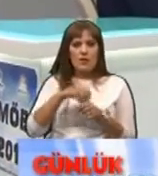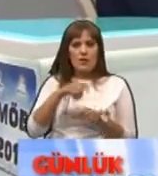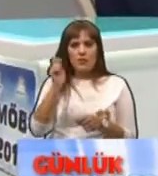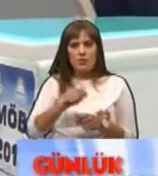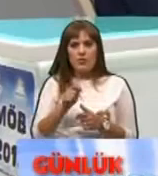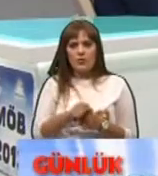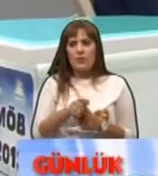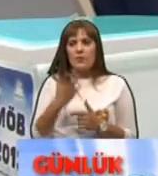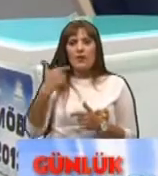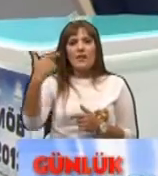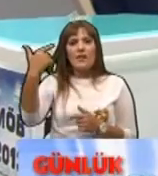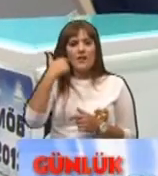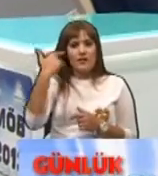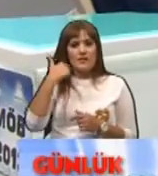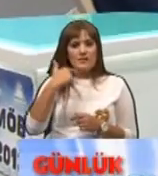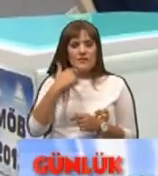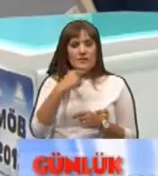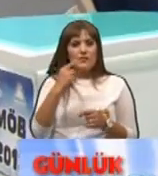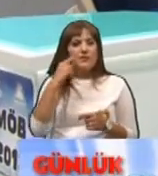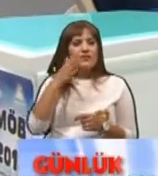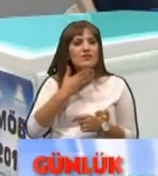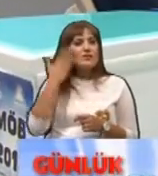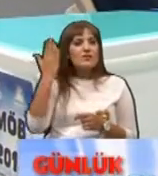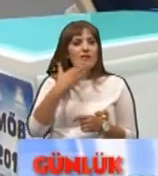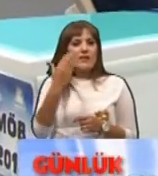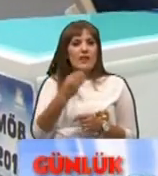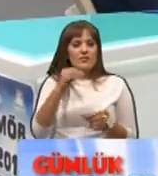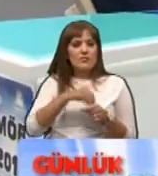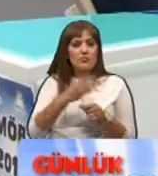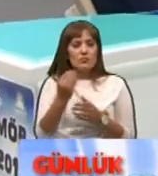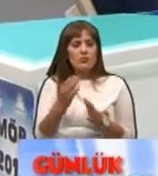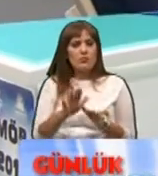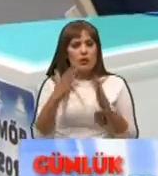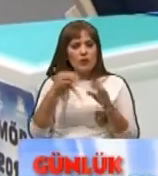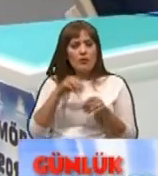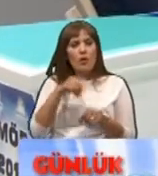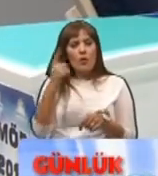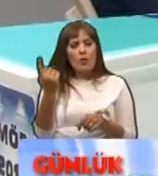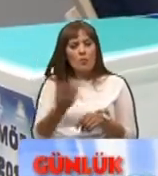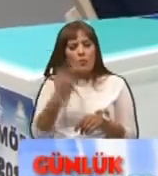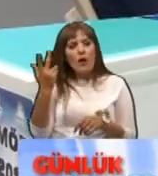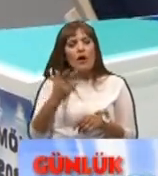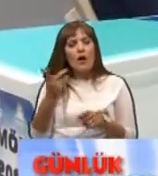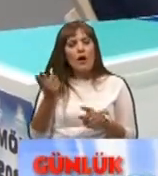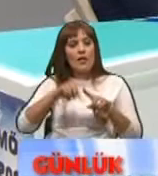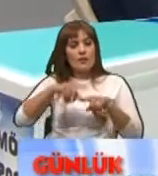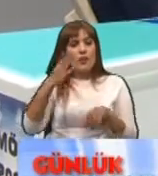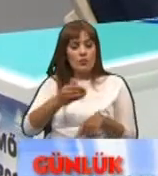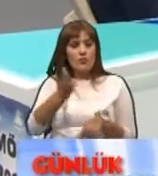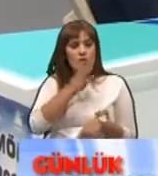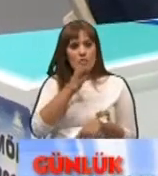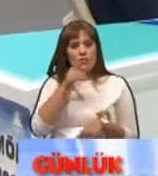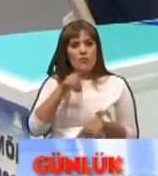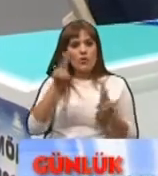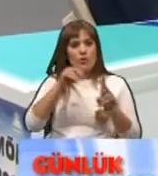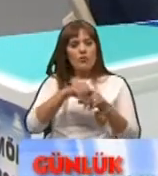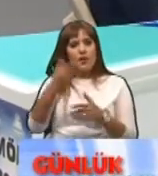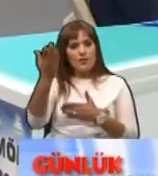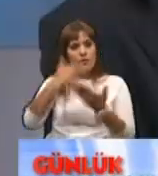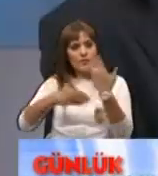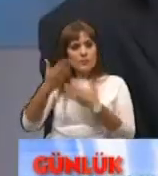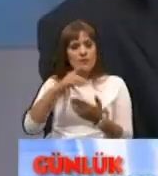Anladım. Peki bu lazerle cilt gençleştirme de aslında enteresan. O da bayağı etkili olduğunu biliyorum bunun da. Onu anlatır